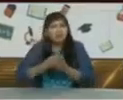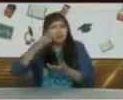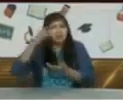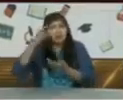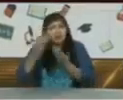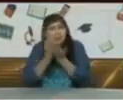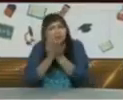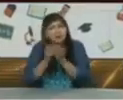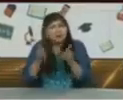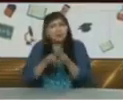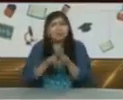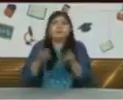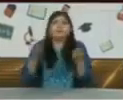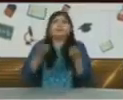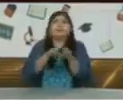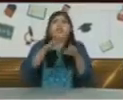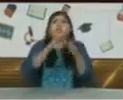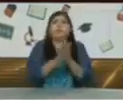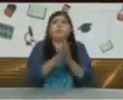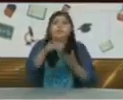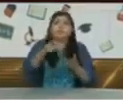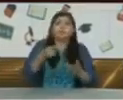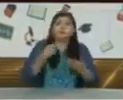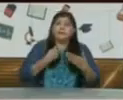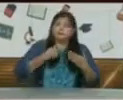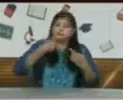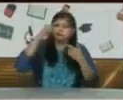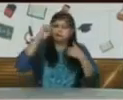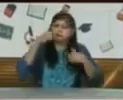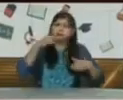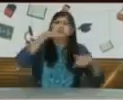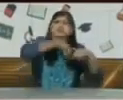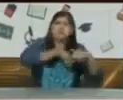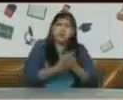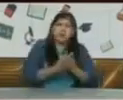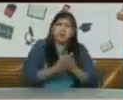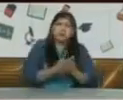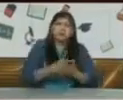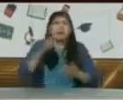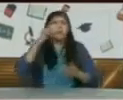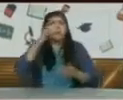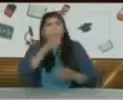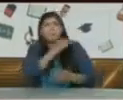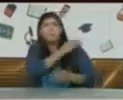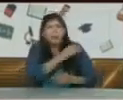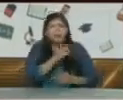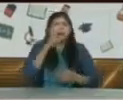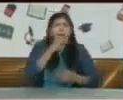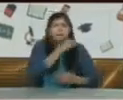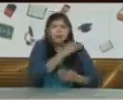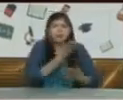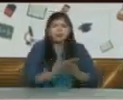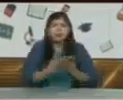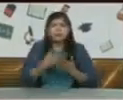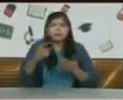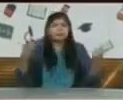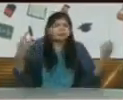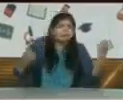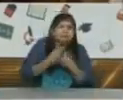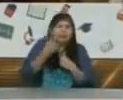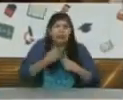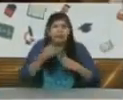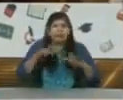है। सोचिए, अपने भाई या बहन के साथ अगर आपका झगड़ा हुआ